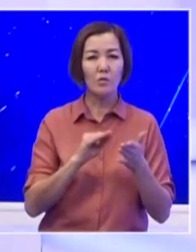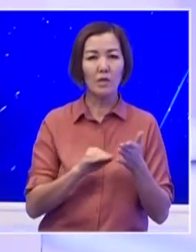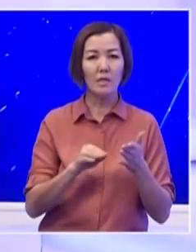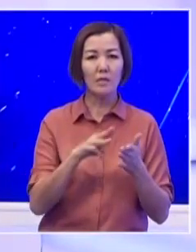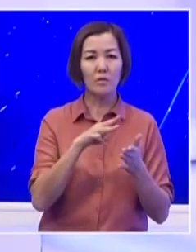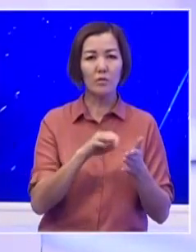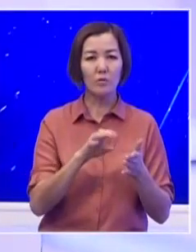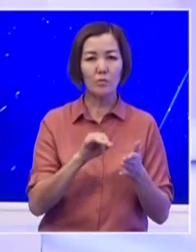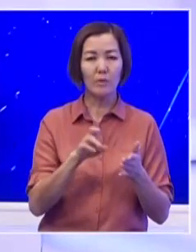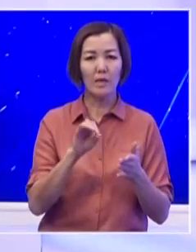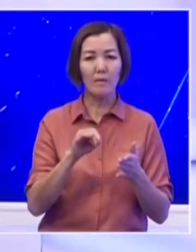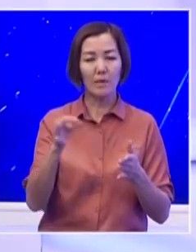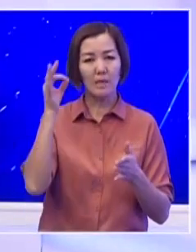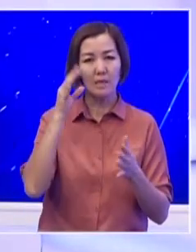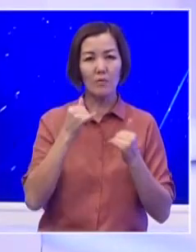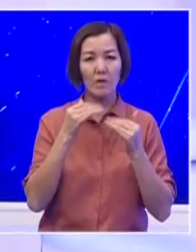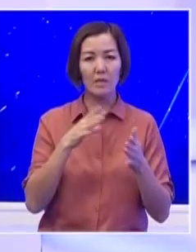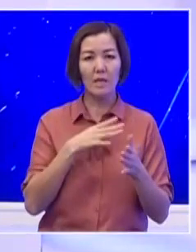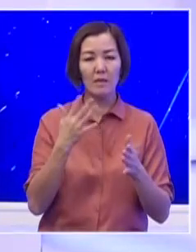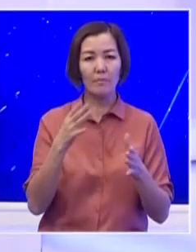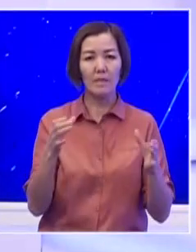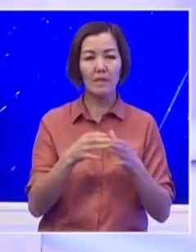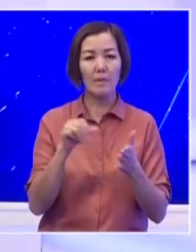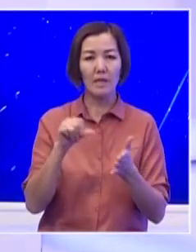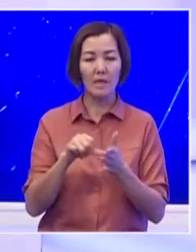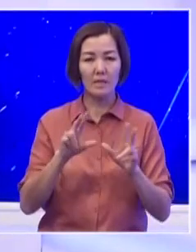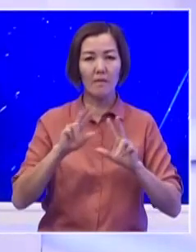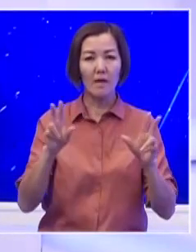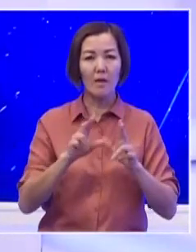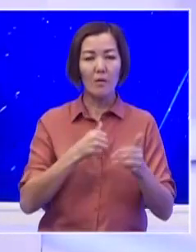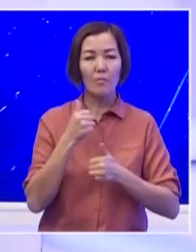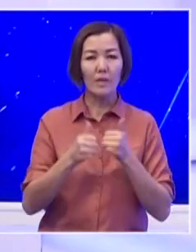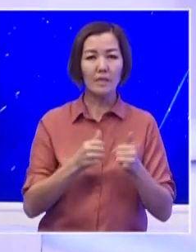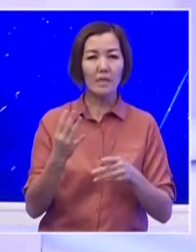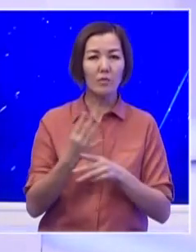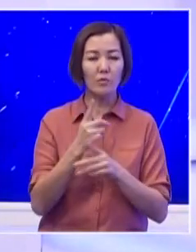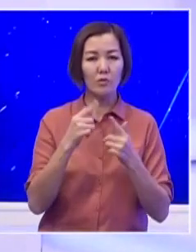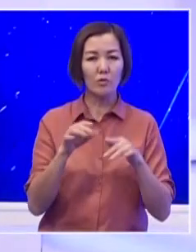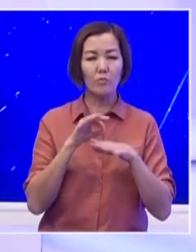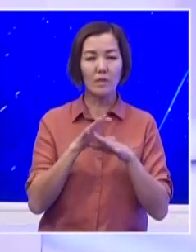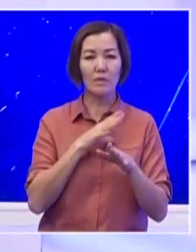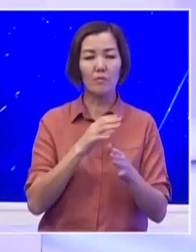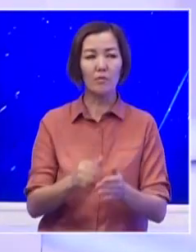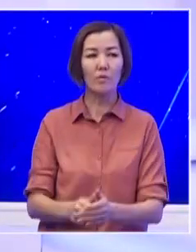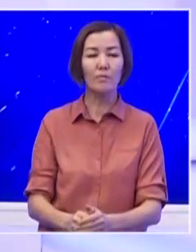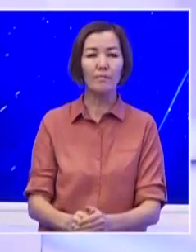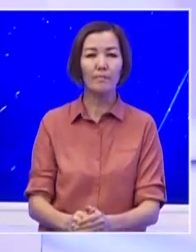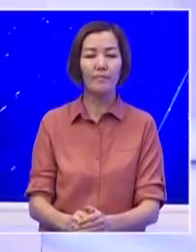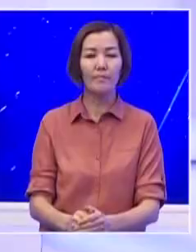журналисті Тұрсынбек Айтбекті еске алуға арналды. Оған 5 команда қатысты. Волейбол бәсекесі биыл 4-ші рет ұйымдастырылып